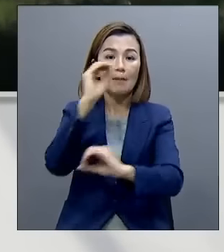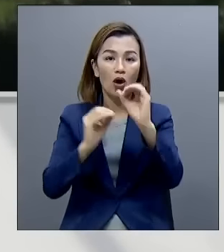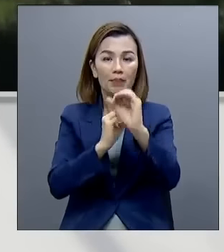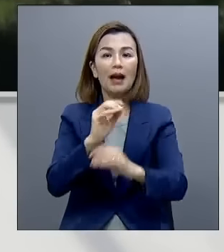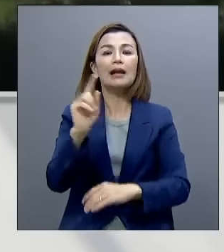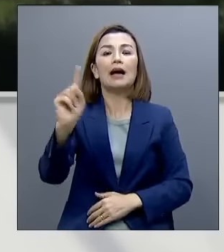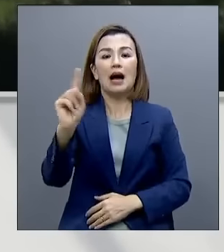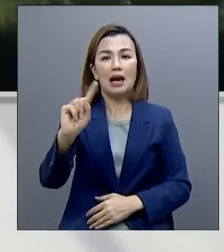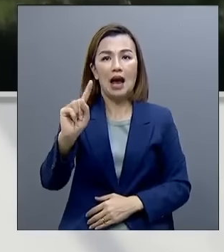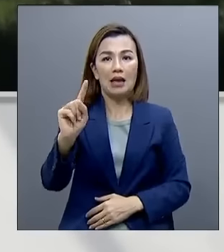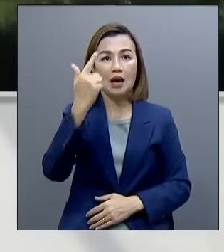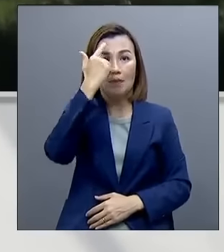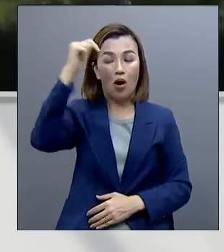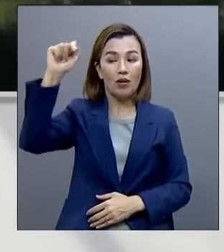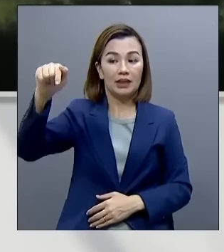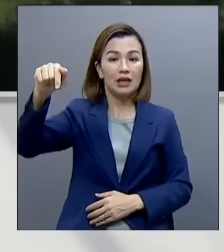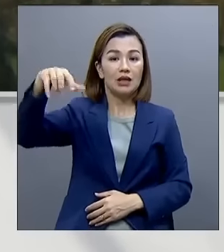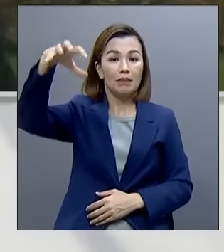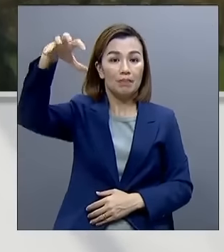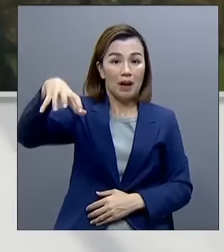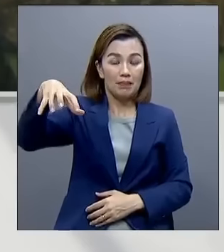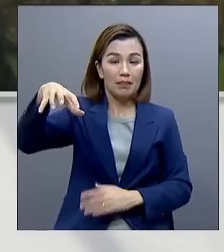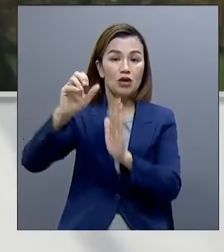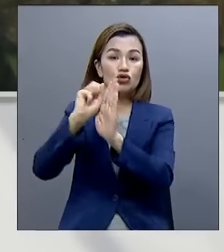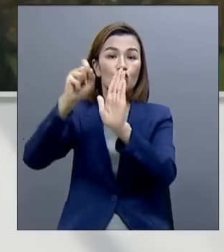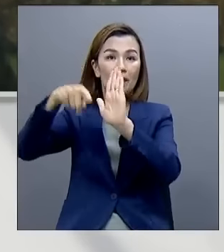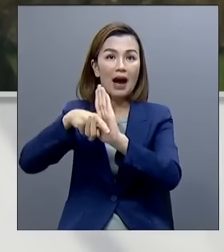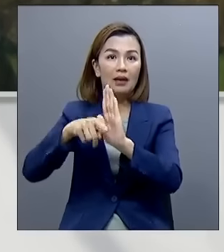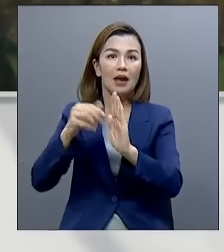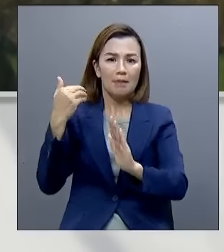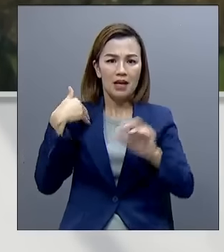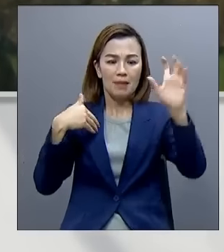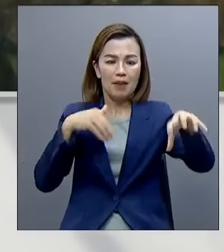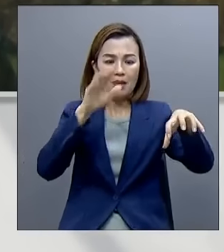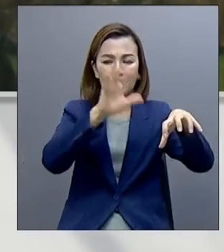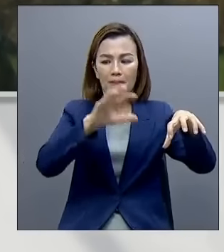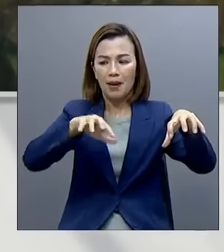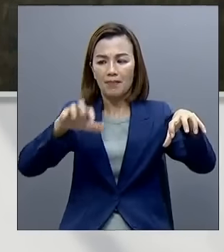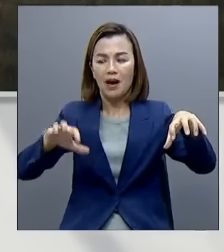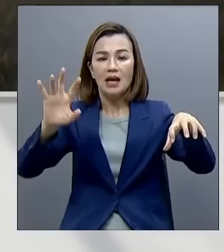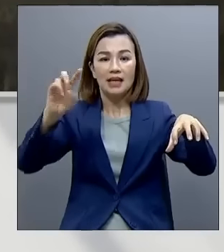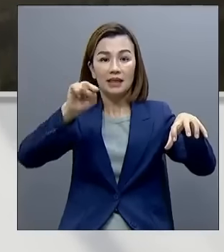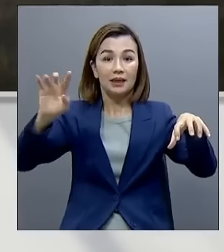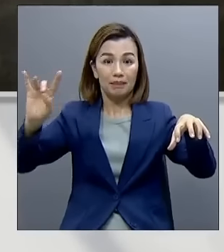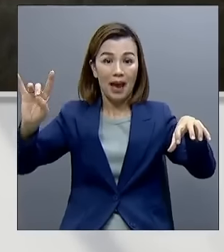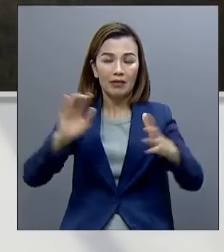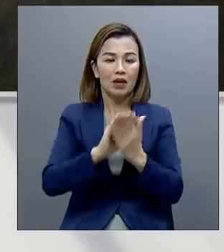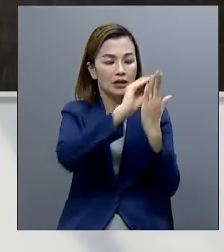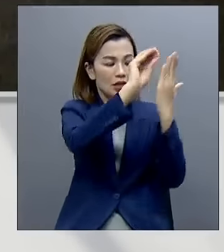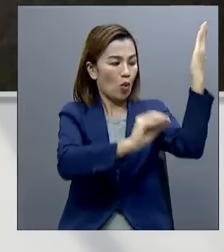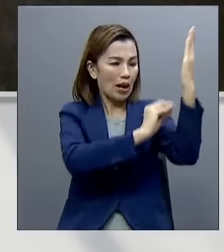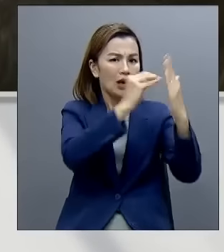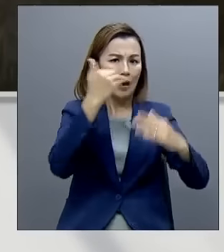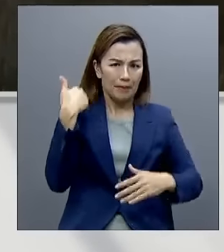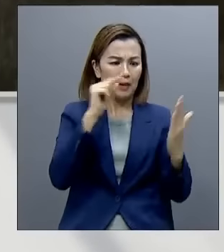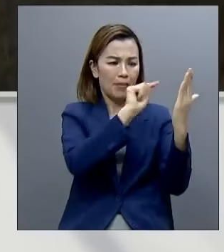เพราะว่าแค่ที่สุพรรณบุรีก็มีสถานประกอบการลักษณะนี้อยู่อีกประมาณ 7-8 แห่งนี่ไม่นับรวมจังหวัดอื่นๆอีกแล้ว